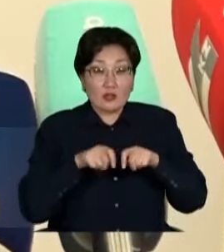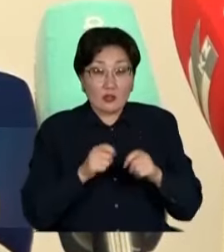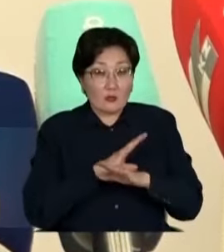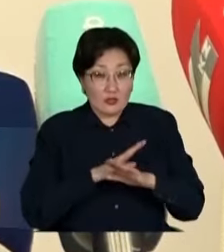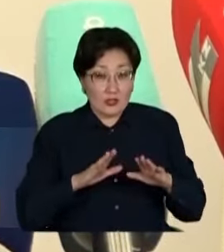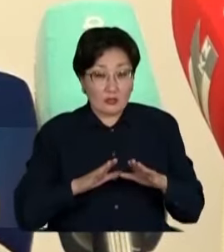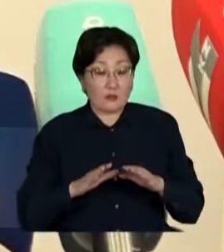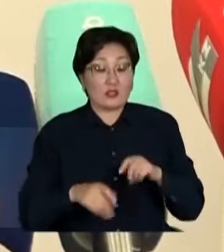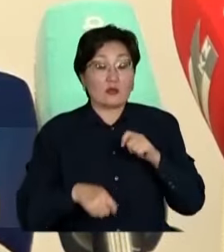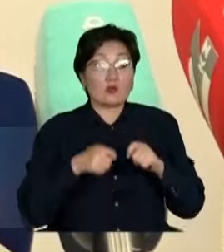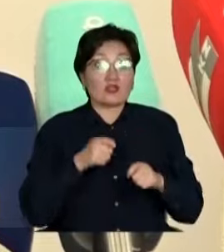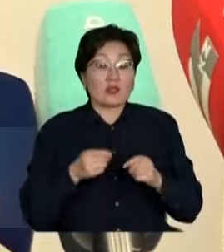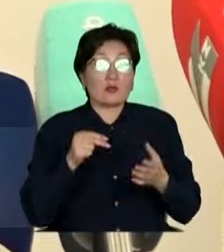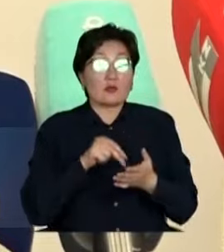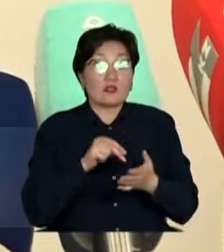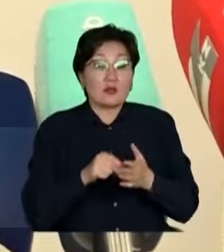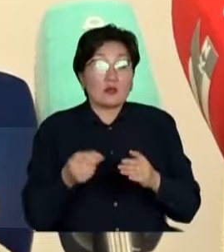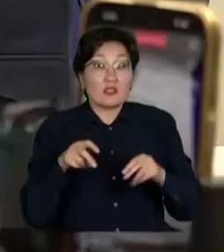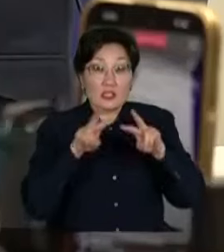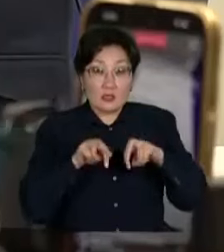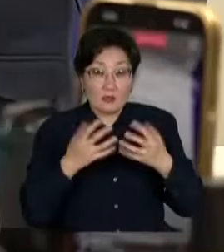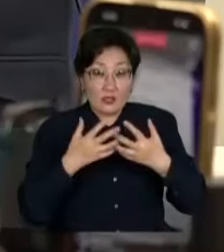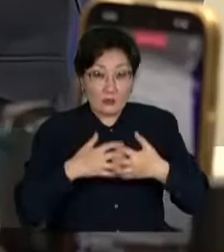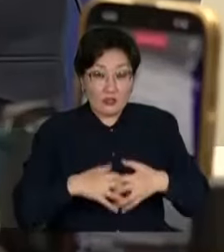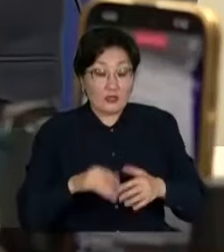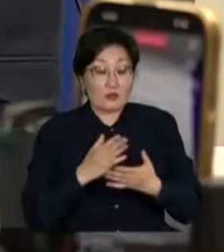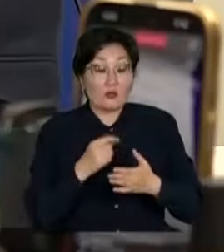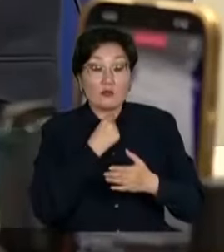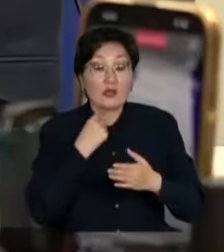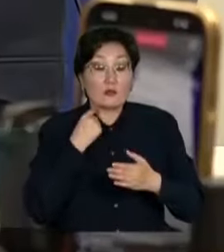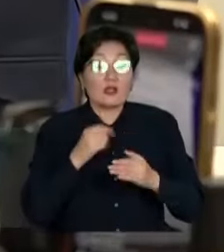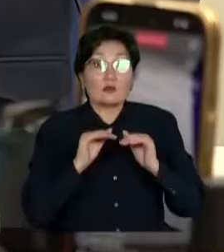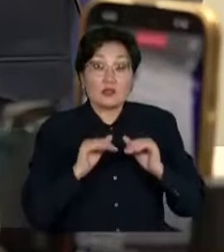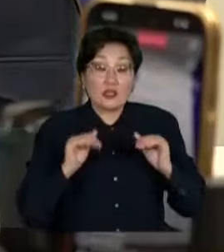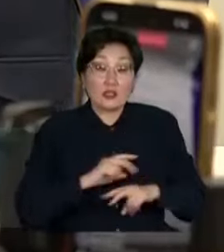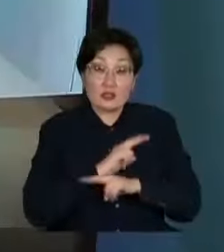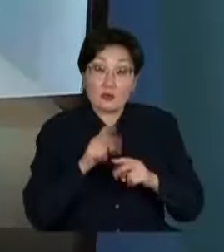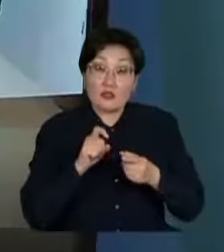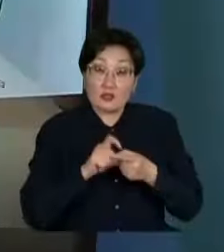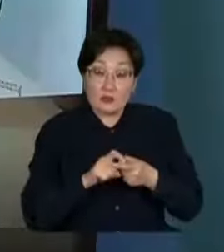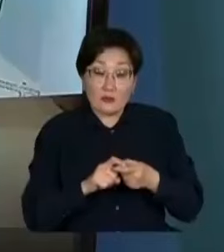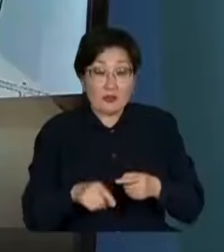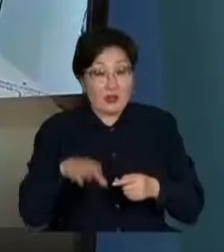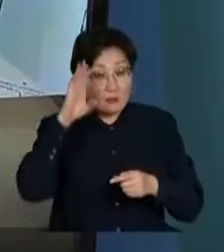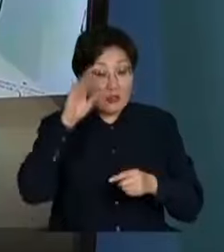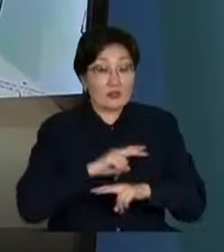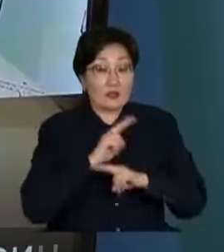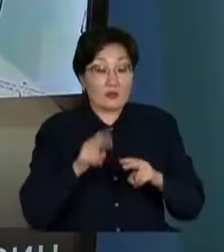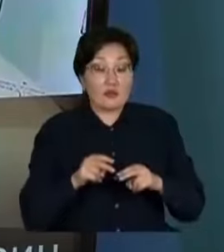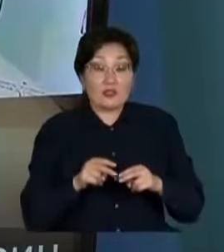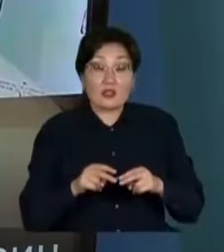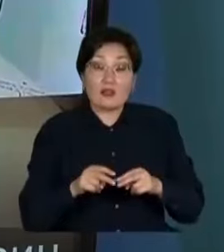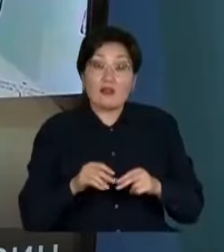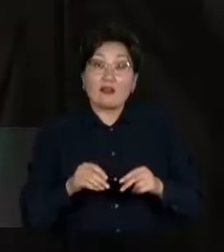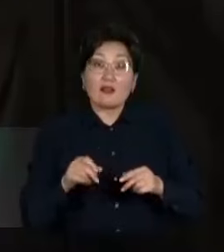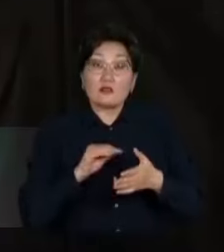болмады. Келтірілген залалдың сомасы анықталып жатыр. Талғардағы кәмелетке толмаған баланың өліміне қатысты брифингте бұқаралық ақпарат құралдарының